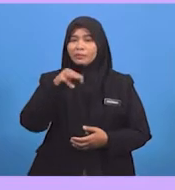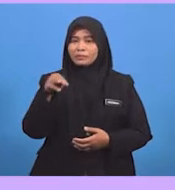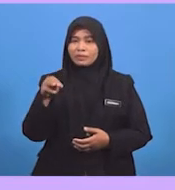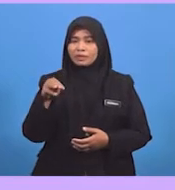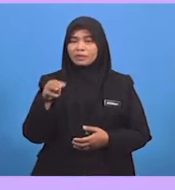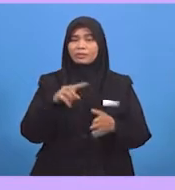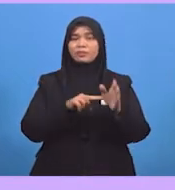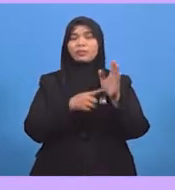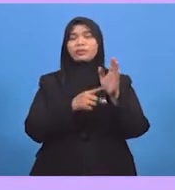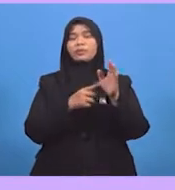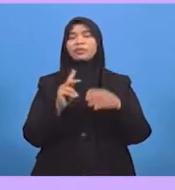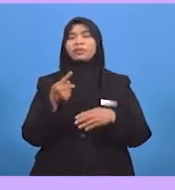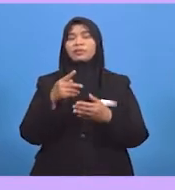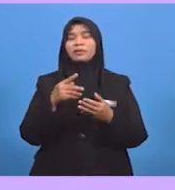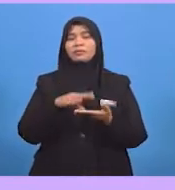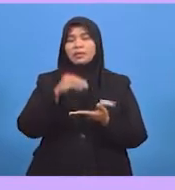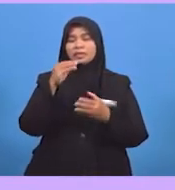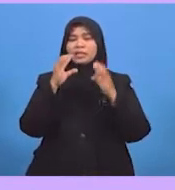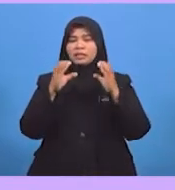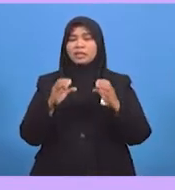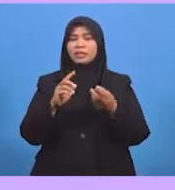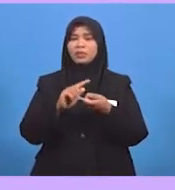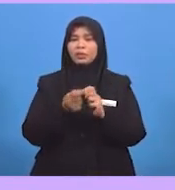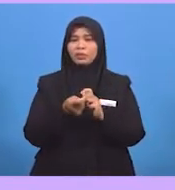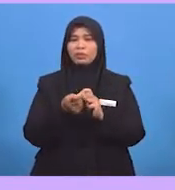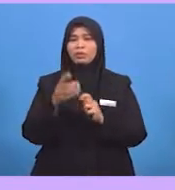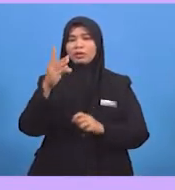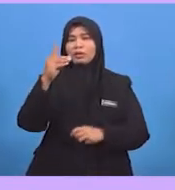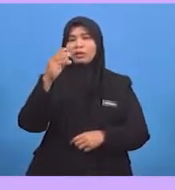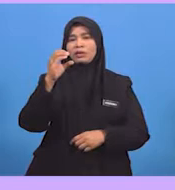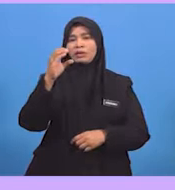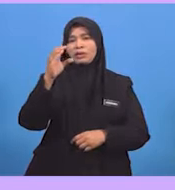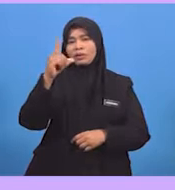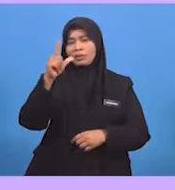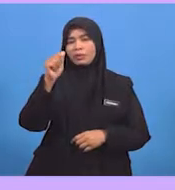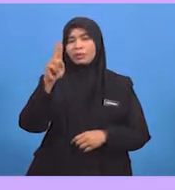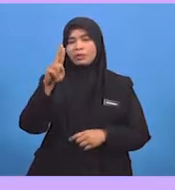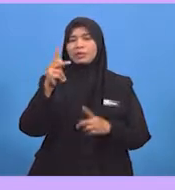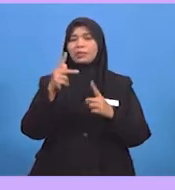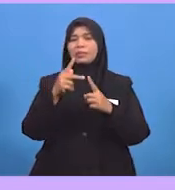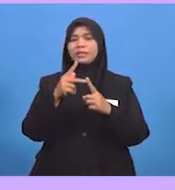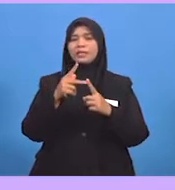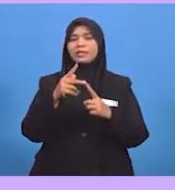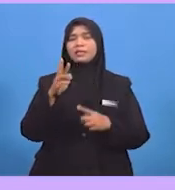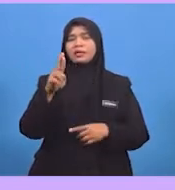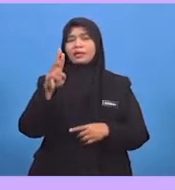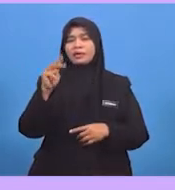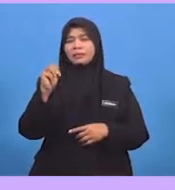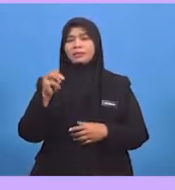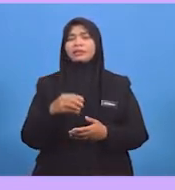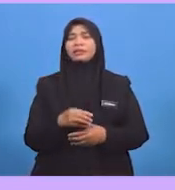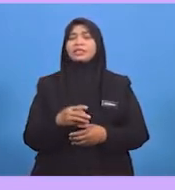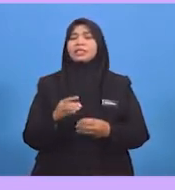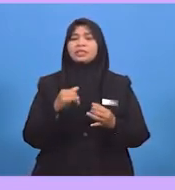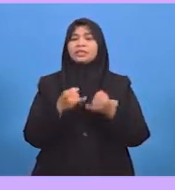Murid-murid, mula-mula kita belajar cara penukaran dolar Amerika kepada ringgit Malaysia. Jika pesawat